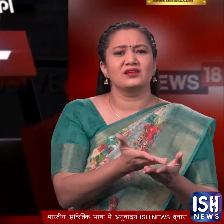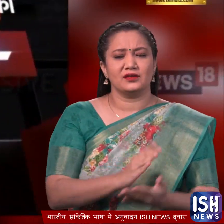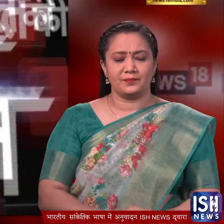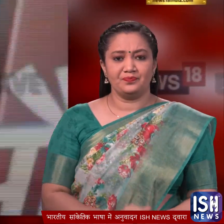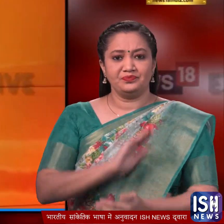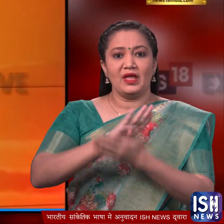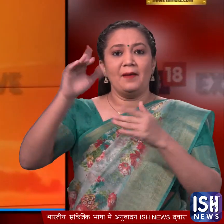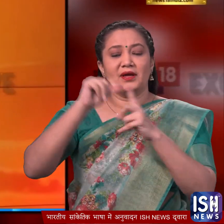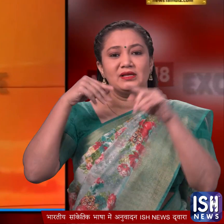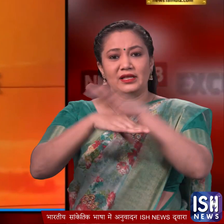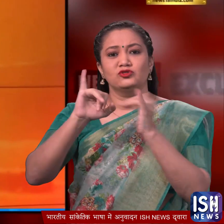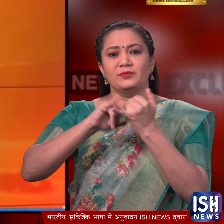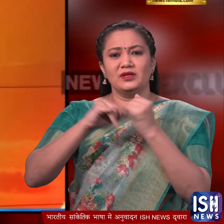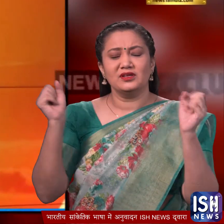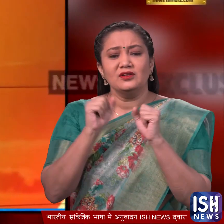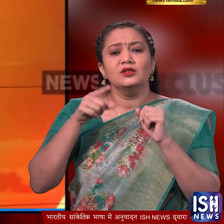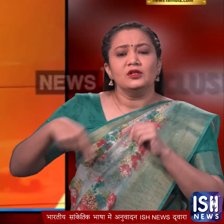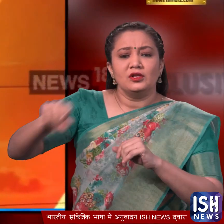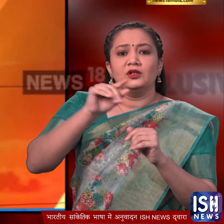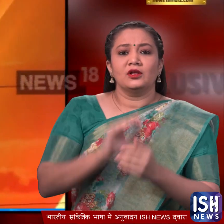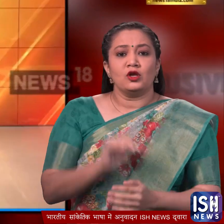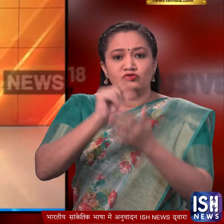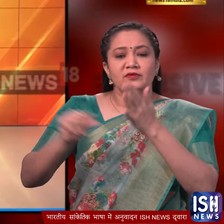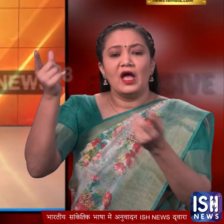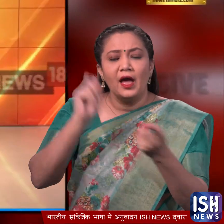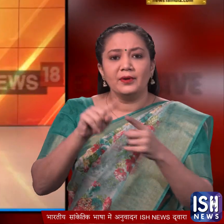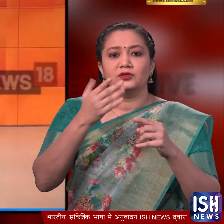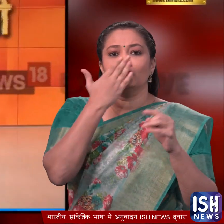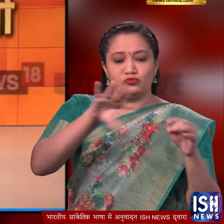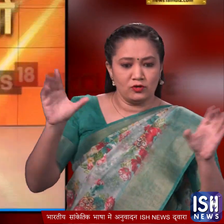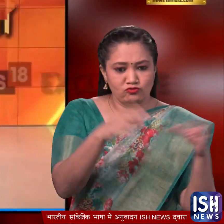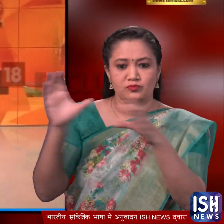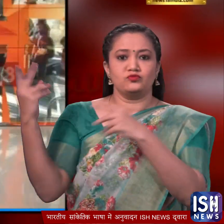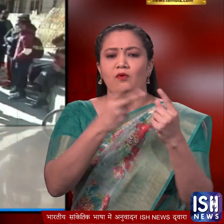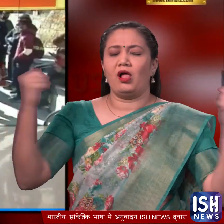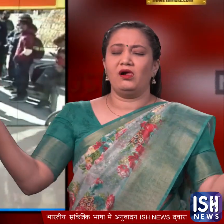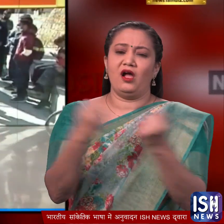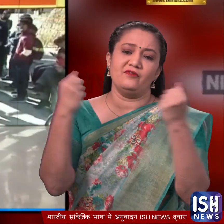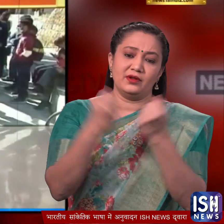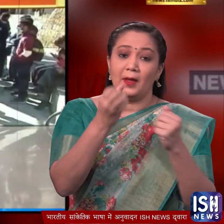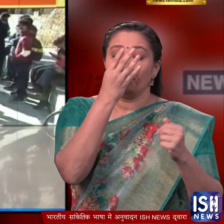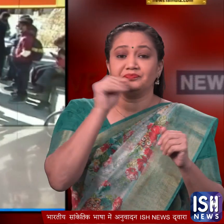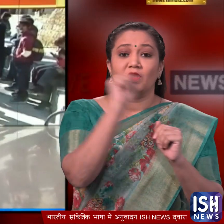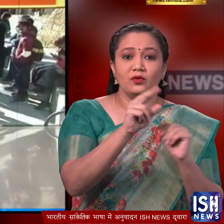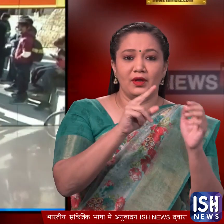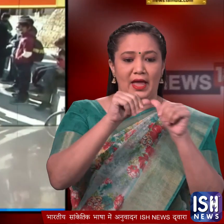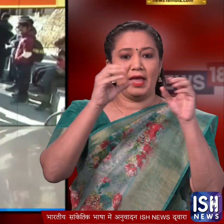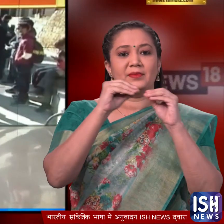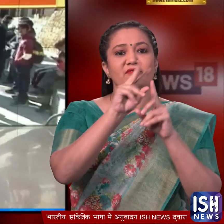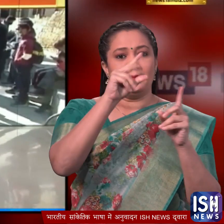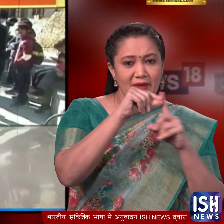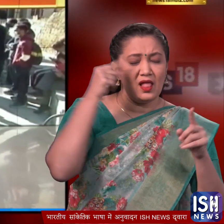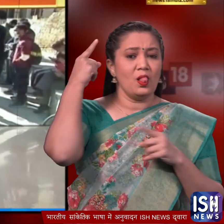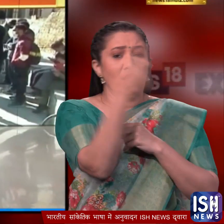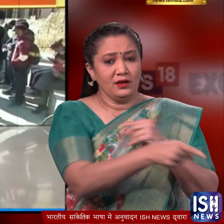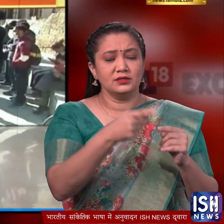है। हिमाचल की राजधानी शिमला में मौजूद हिमाचल प्रदेश यूनिवर्सिटी में छात्रों के दो गुट आपस में भिड़ गए। बीजेपी के छात्र संगठन एबीवीपी पर